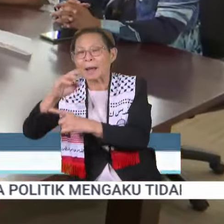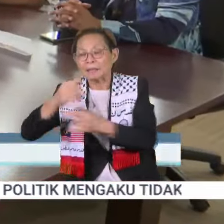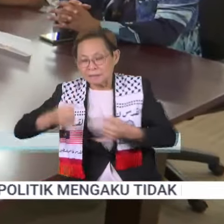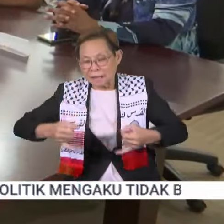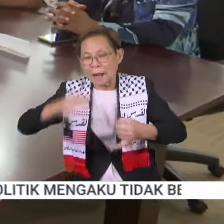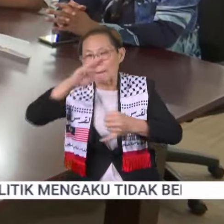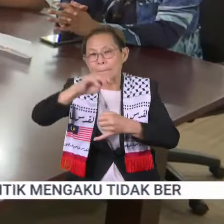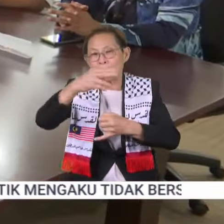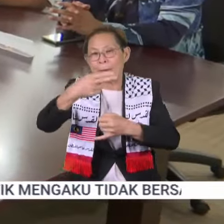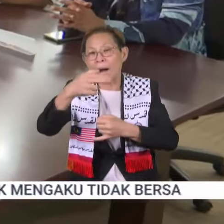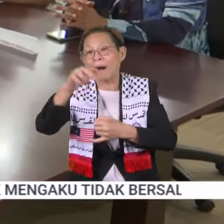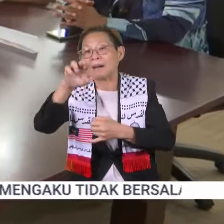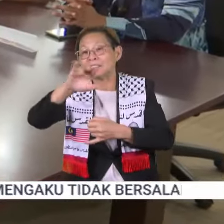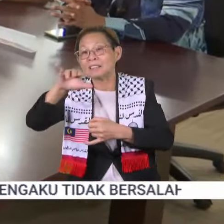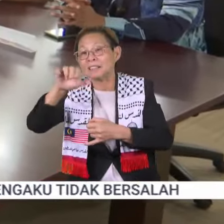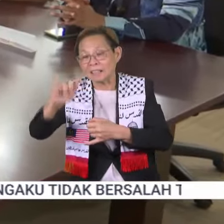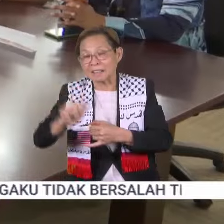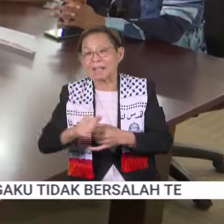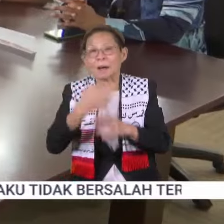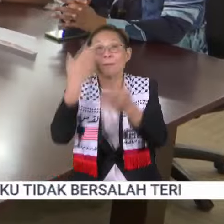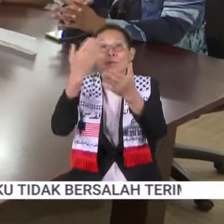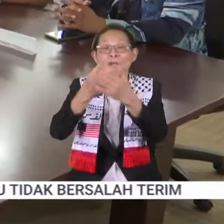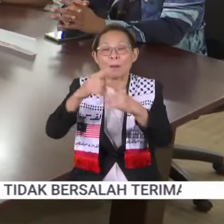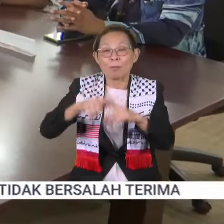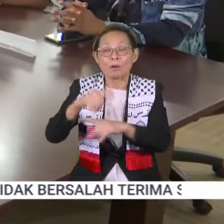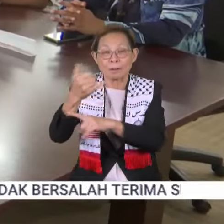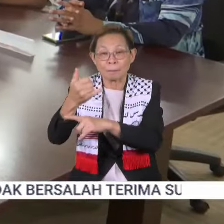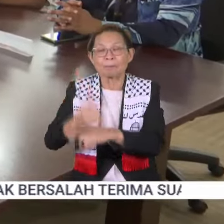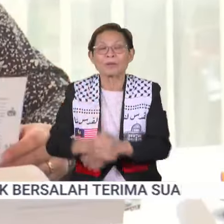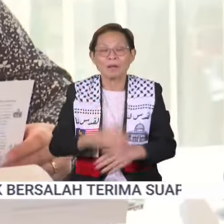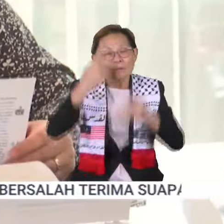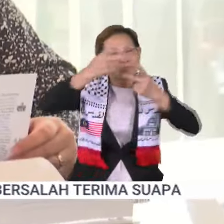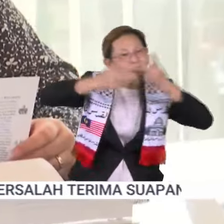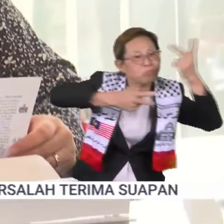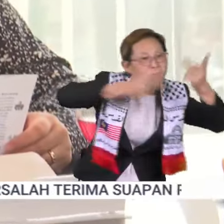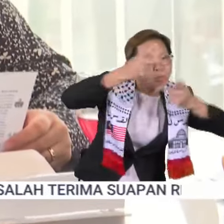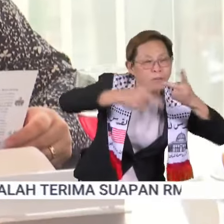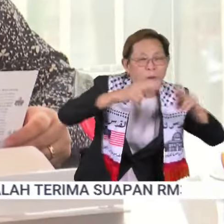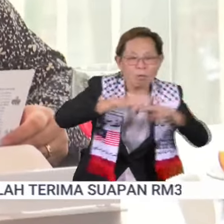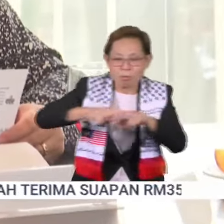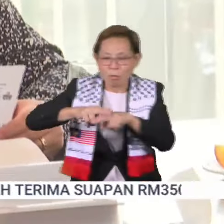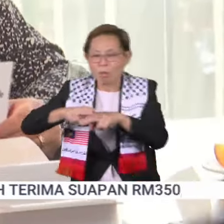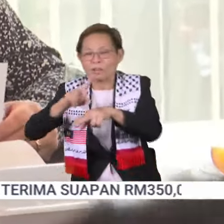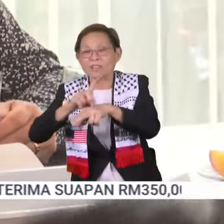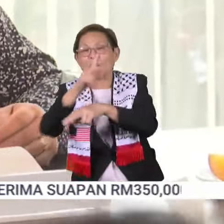Anthony mengadakan lawatan kerja ke Wisma Monorail di Ibu Negara.